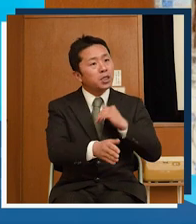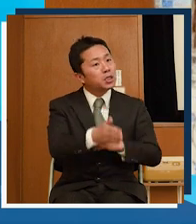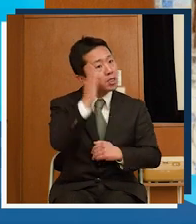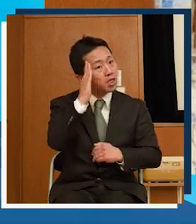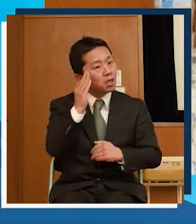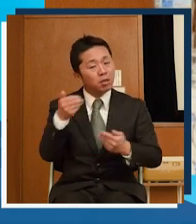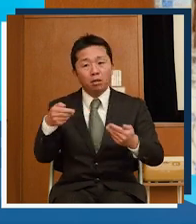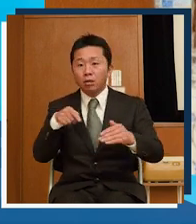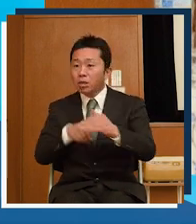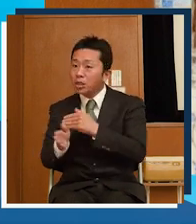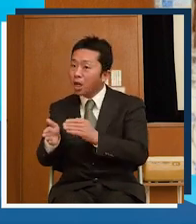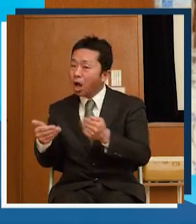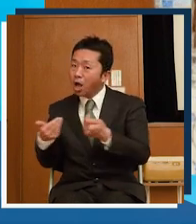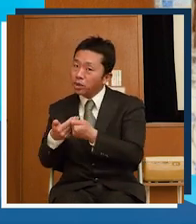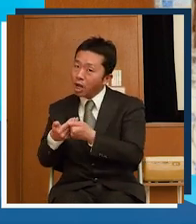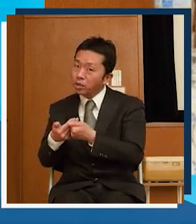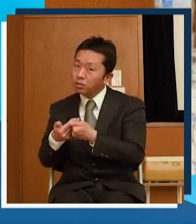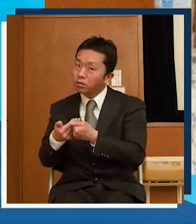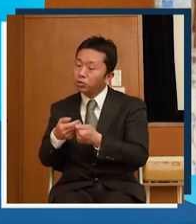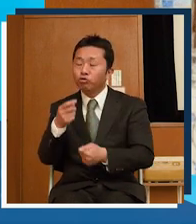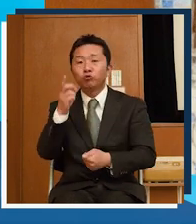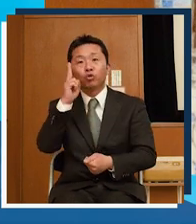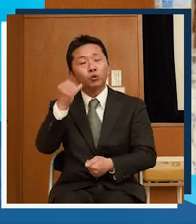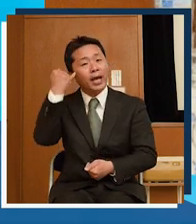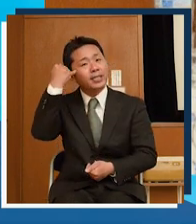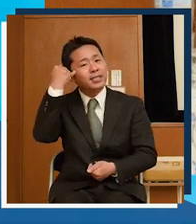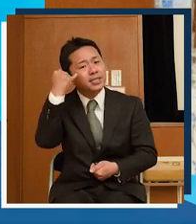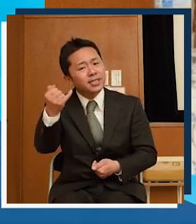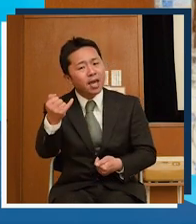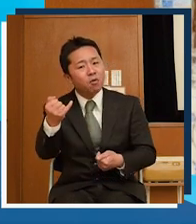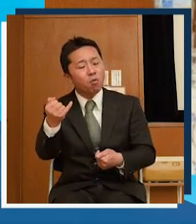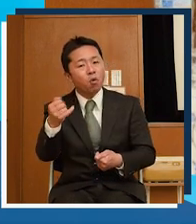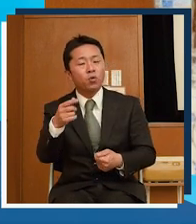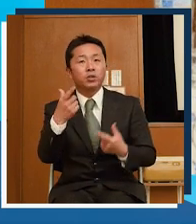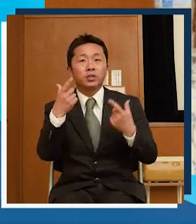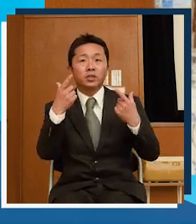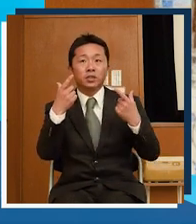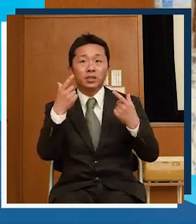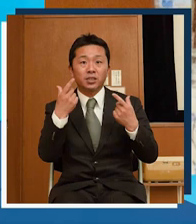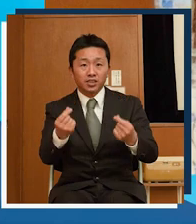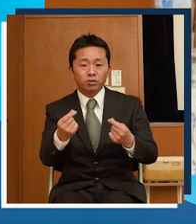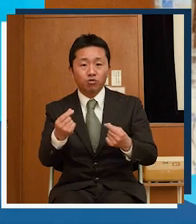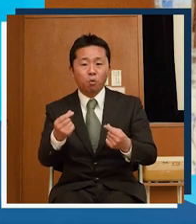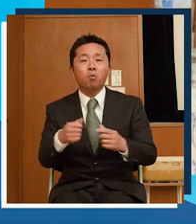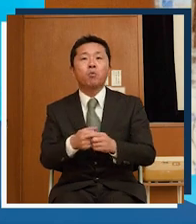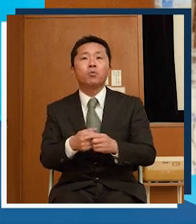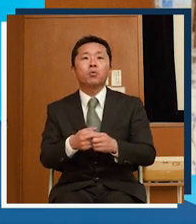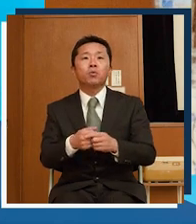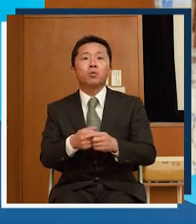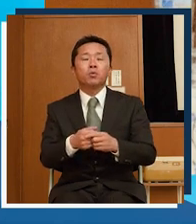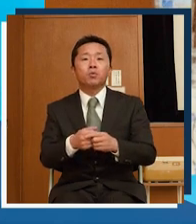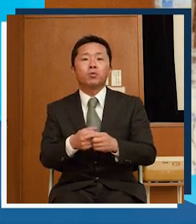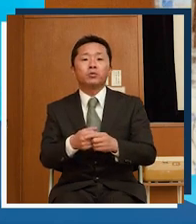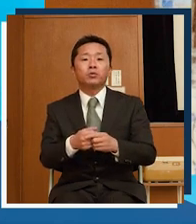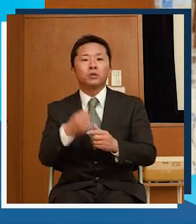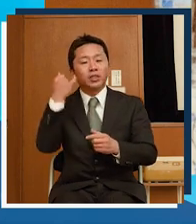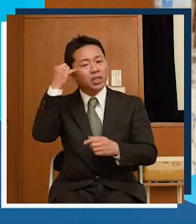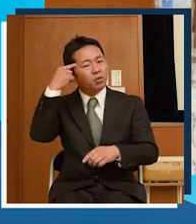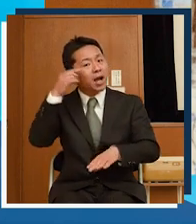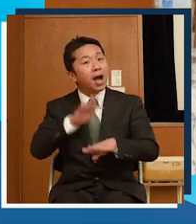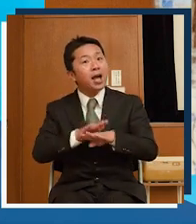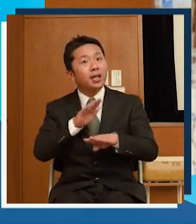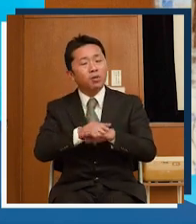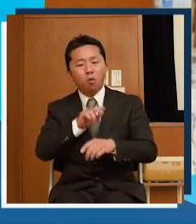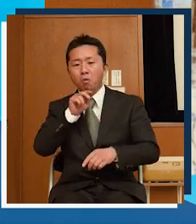はこういうことを元にしてこういう意見を持っているんだよということを皆さんはその意見の主体としてしっかりとその考えを